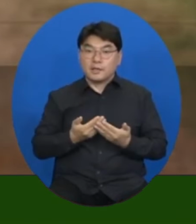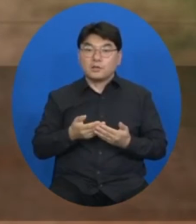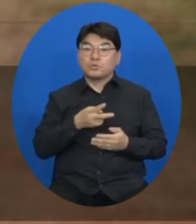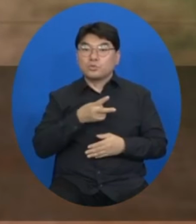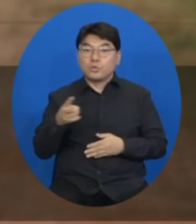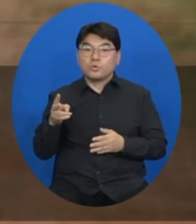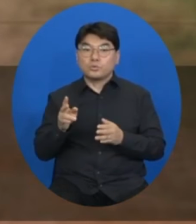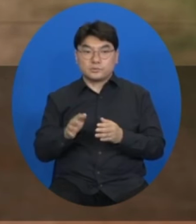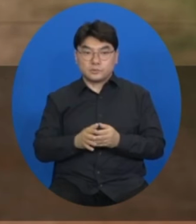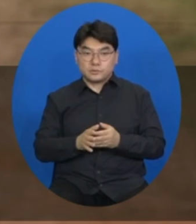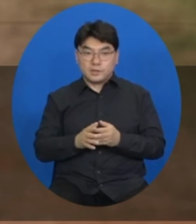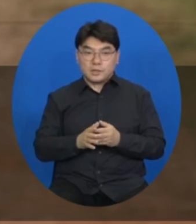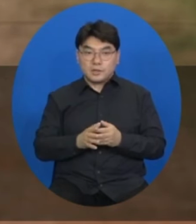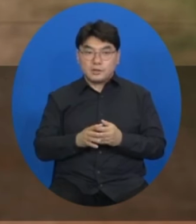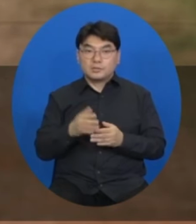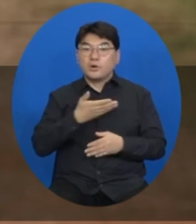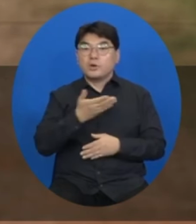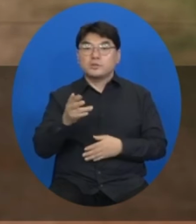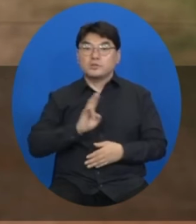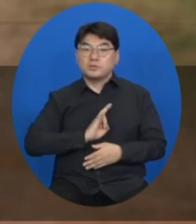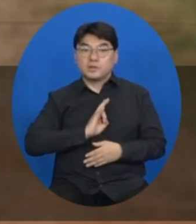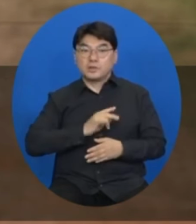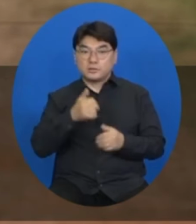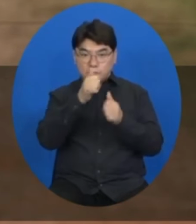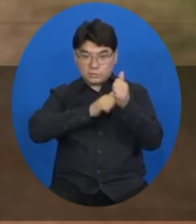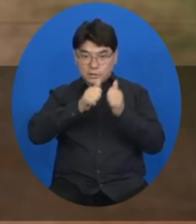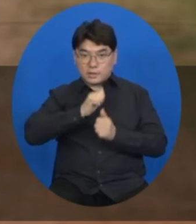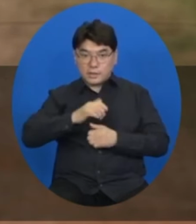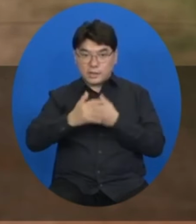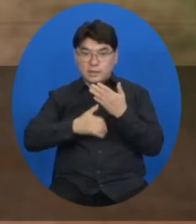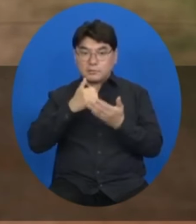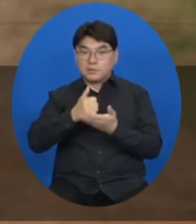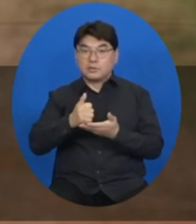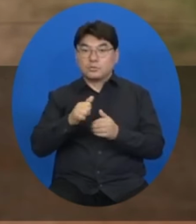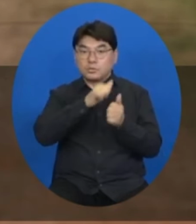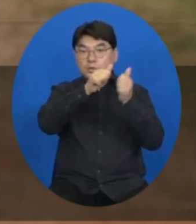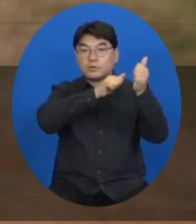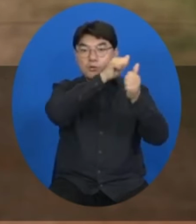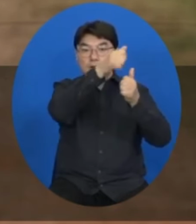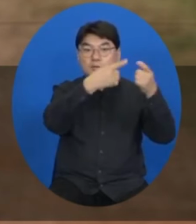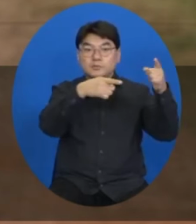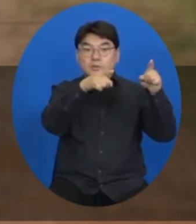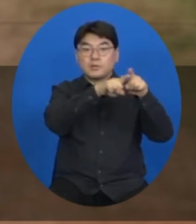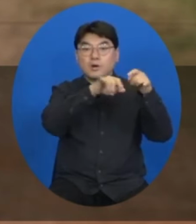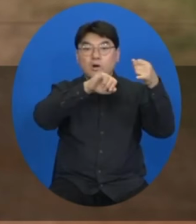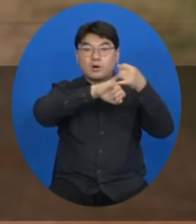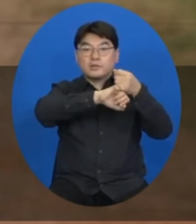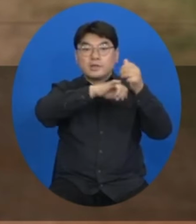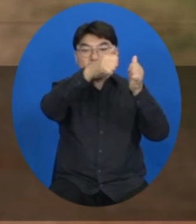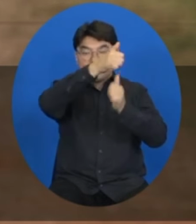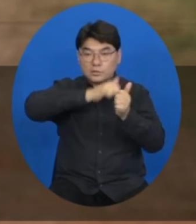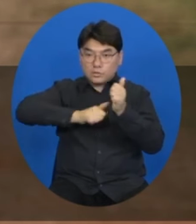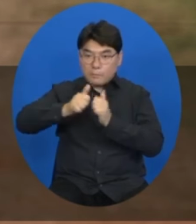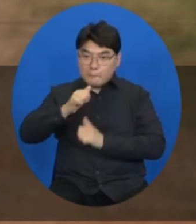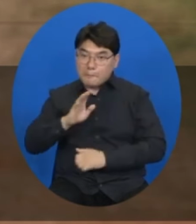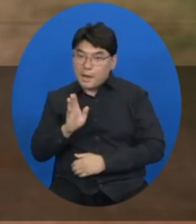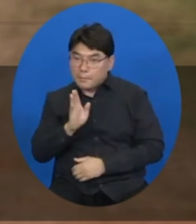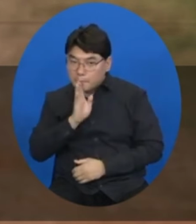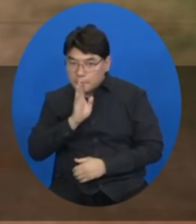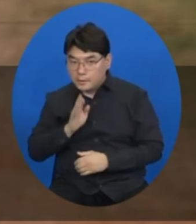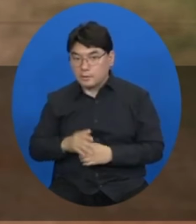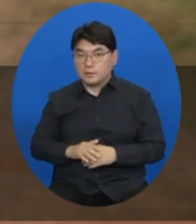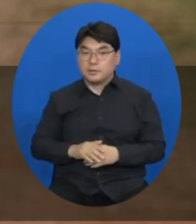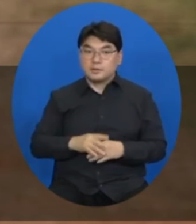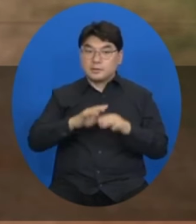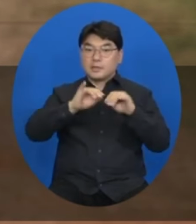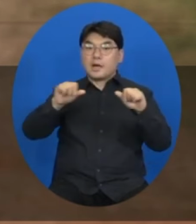있니다 너희는 선지자들의 자손이여 하나님이 너희 조상과 더불어 세우신 언약의 자손이라 아브라함에게 이르시기를 땅의